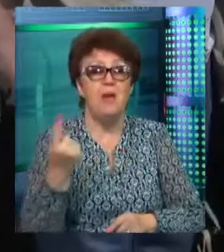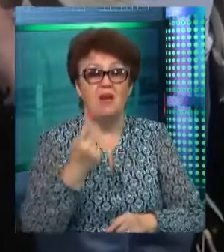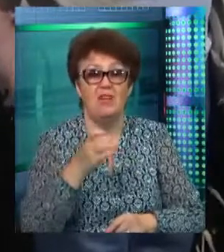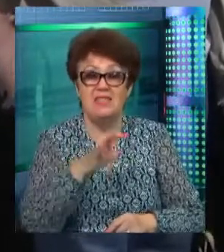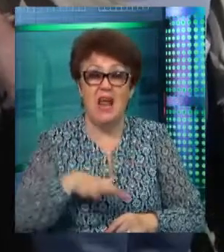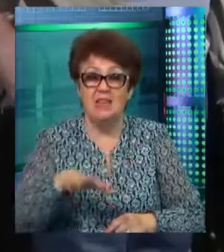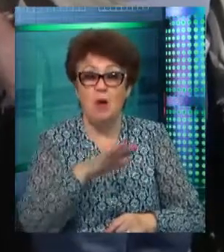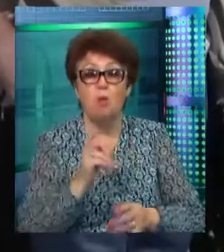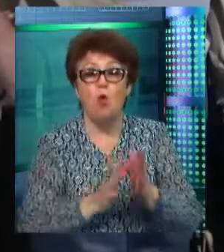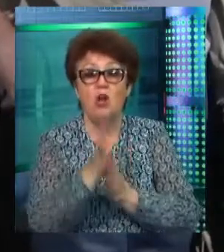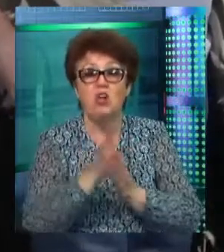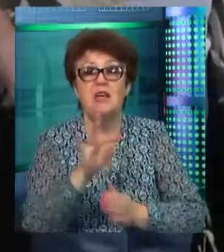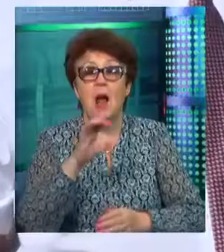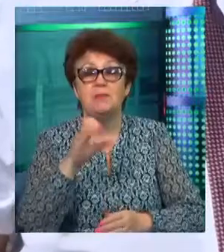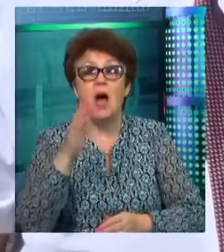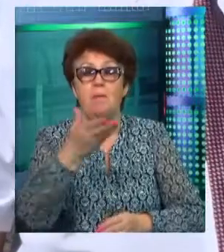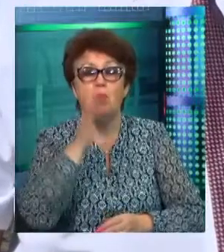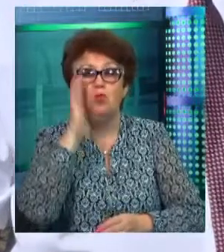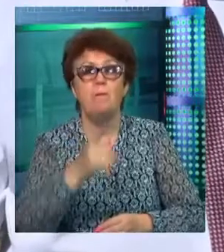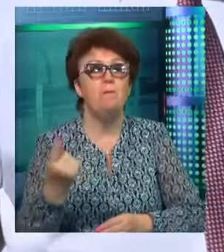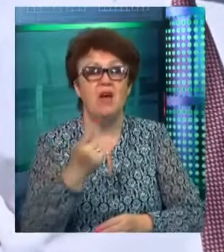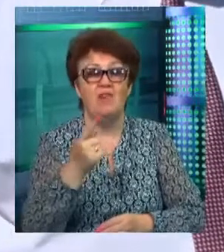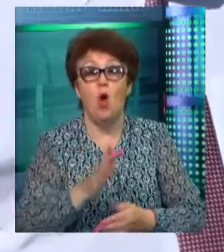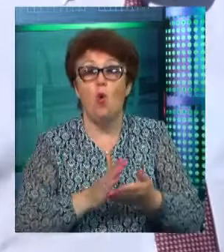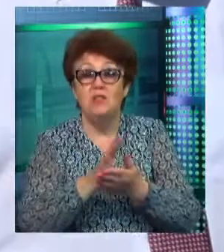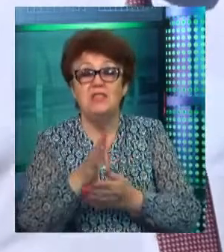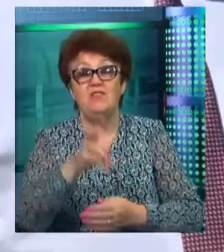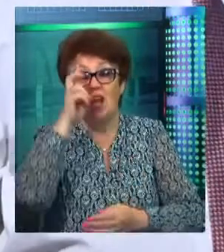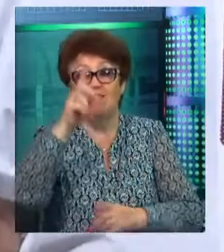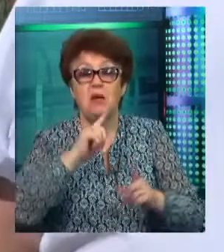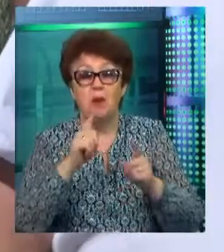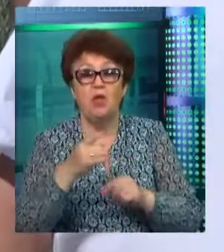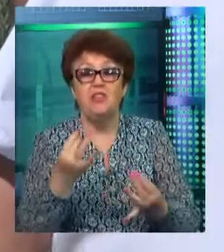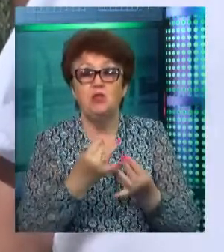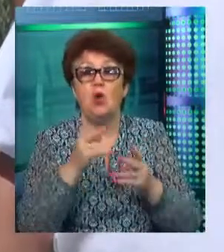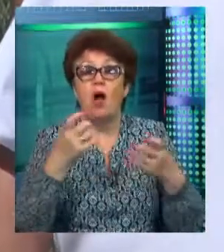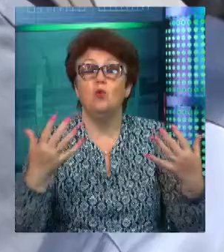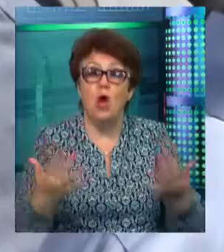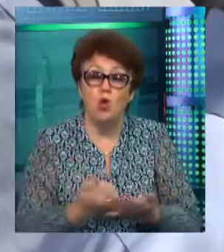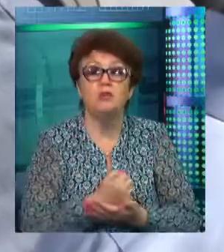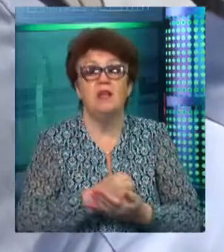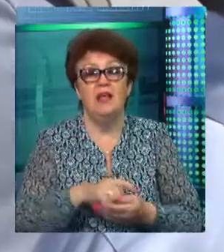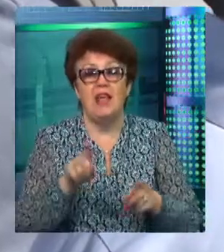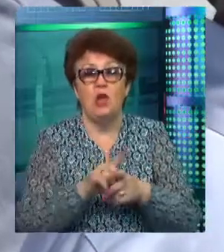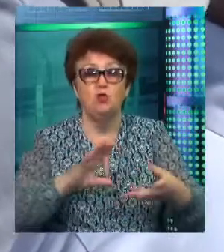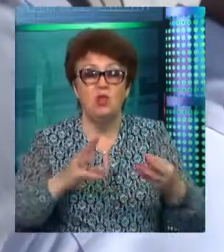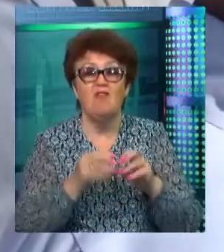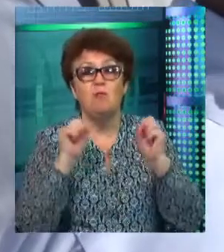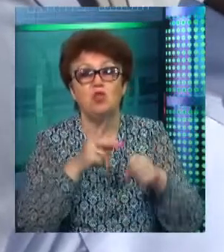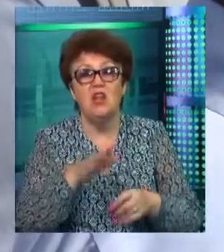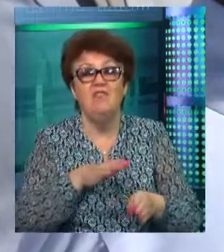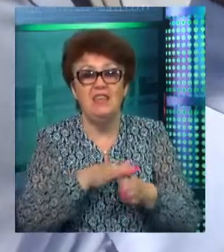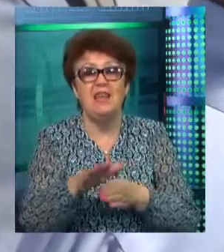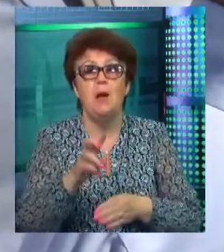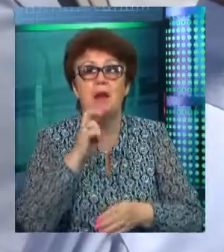по урожайности рапса мы будем пировать гости из федерального собрания интересуется как удается добиваться таких результатов и можно ли внедрить